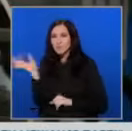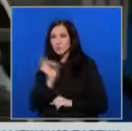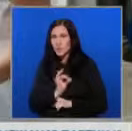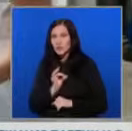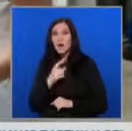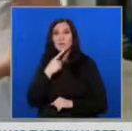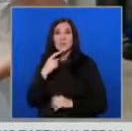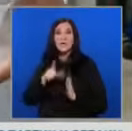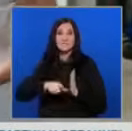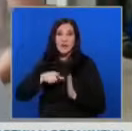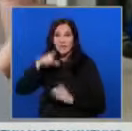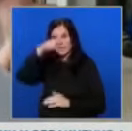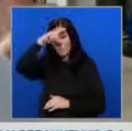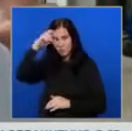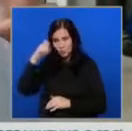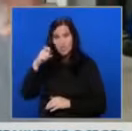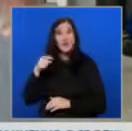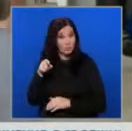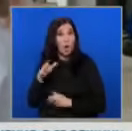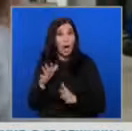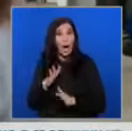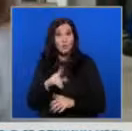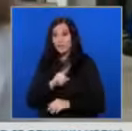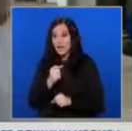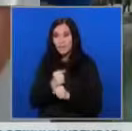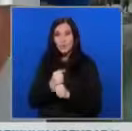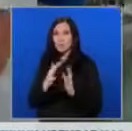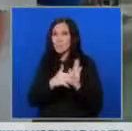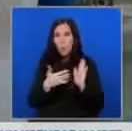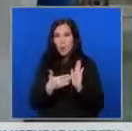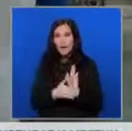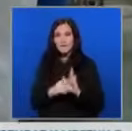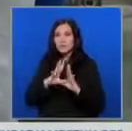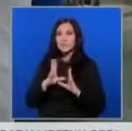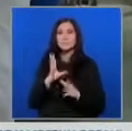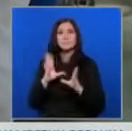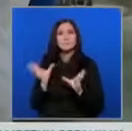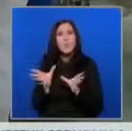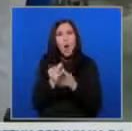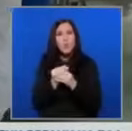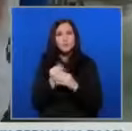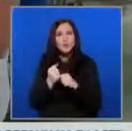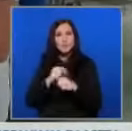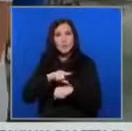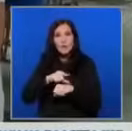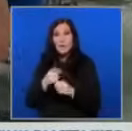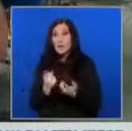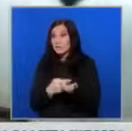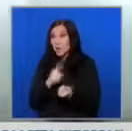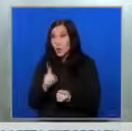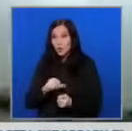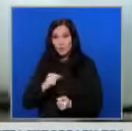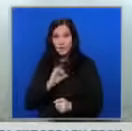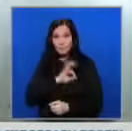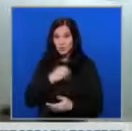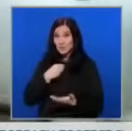за положения извънреден труд и то, ако не работят по график с сумирано работно време. Всеки, който през януари получи